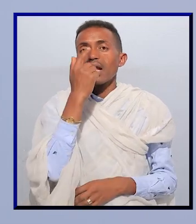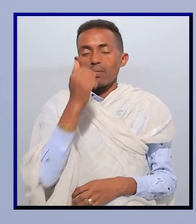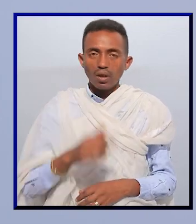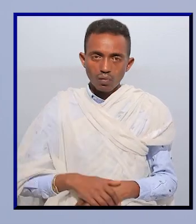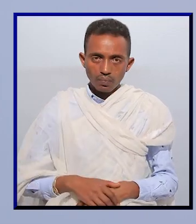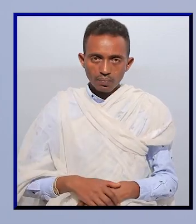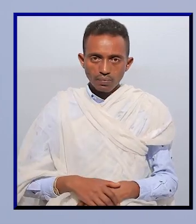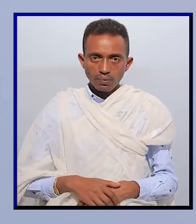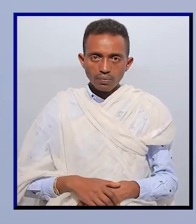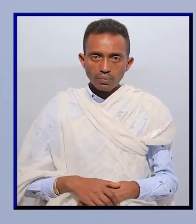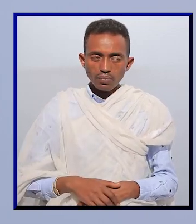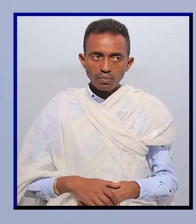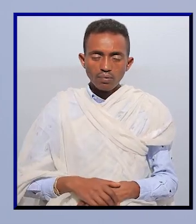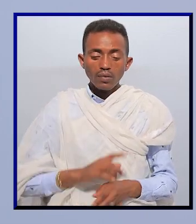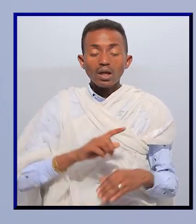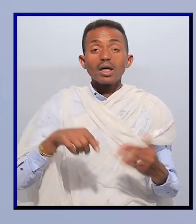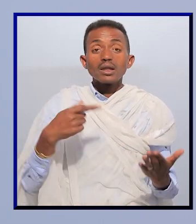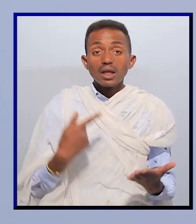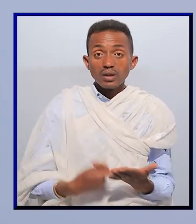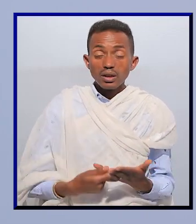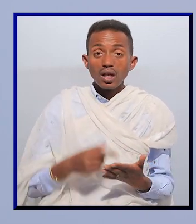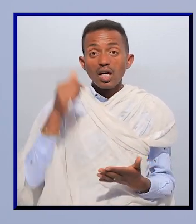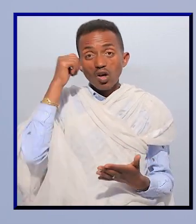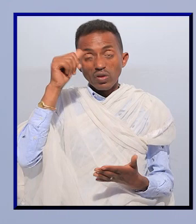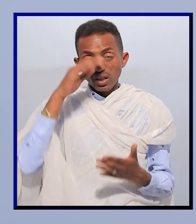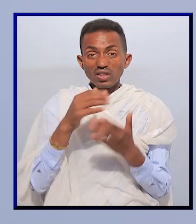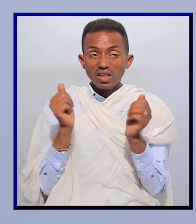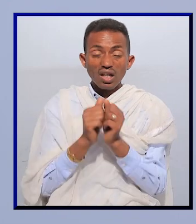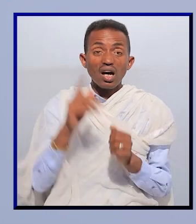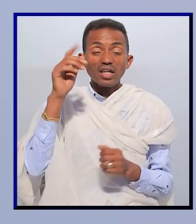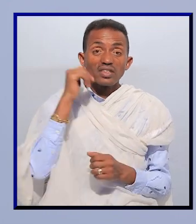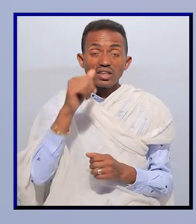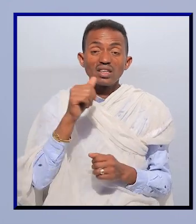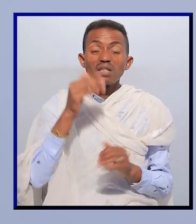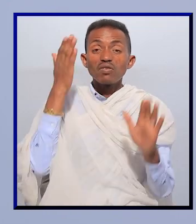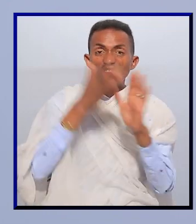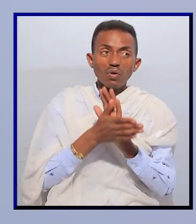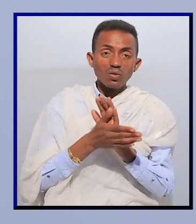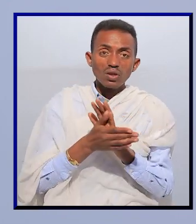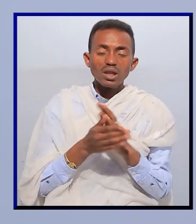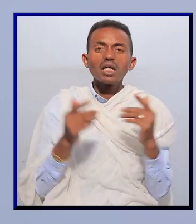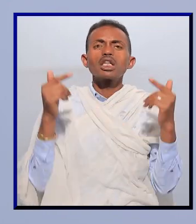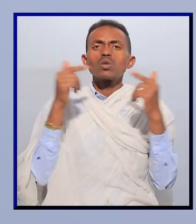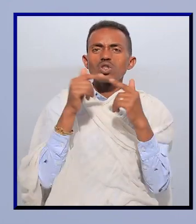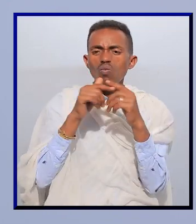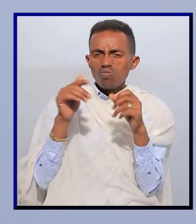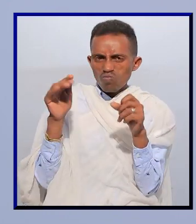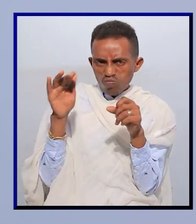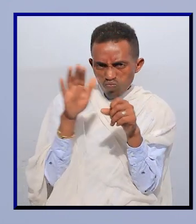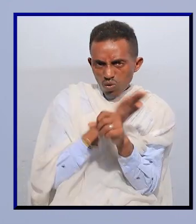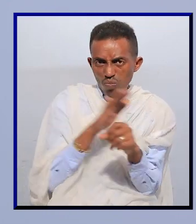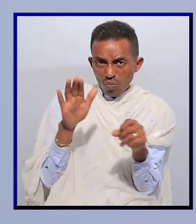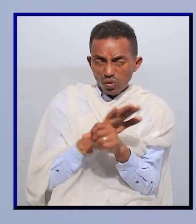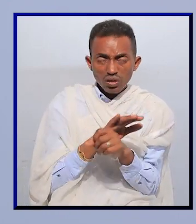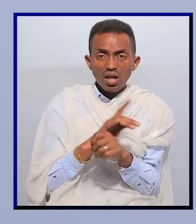ስለዚህ ከወንድ ልጅ ጋራ አንድ ሴት ልጅ የምትፈጽመውን ግንኙነት ሙሉ በሙሉ አንዷ እንደ ሴት አንዷ